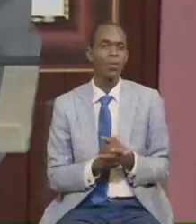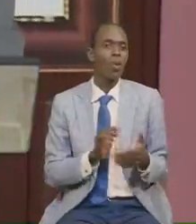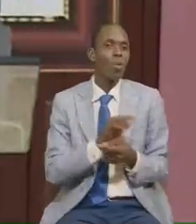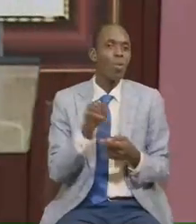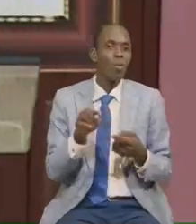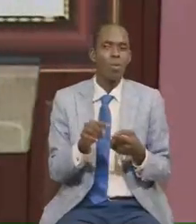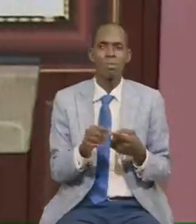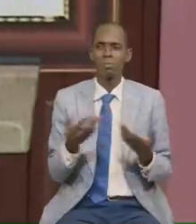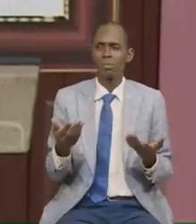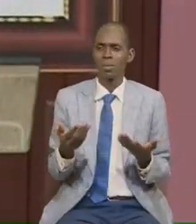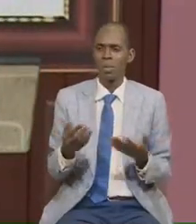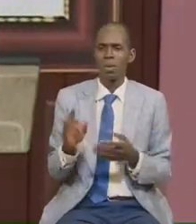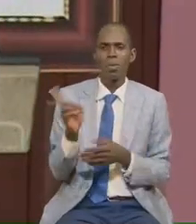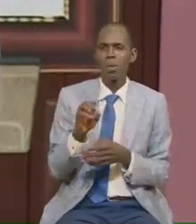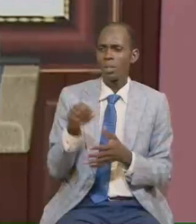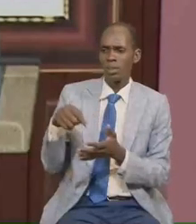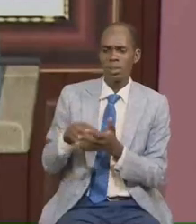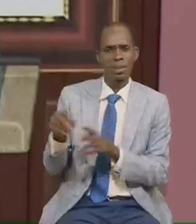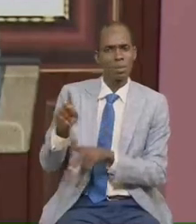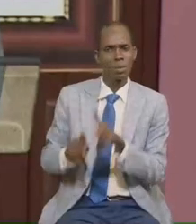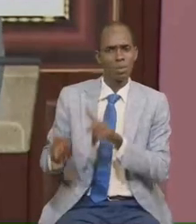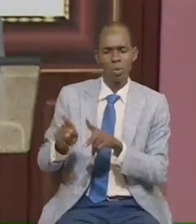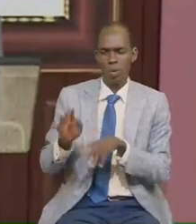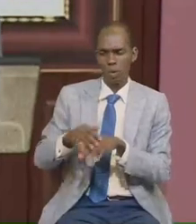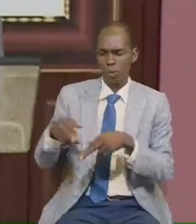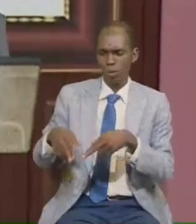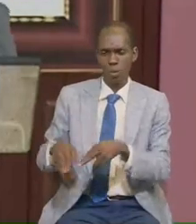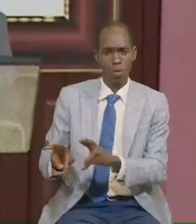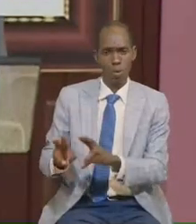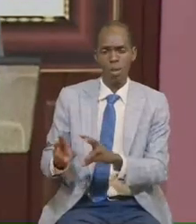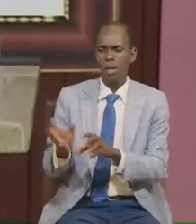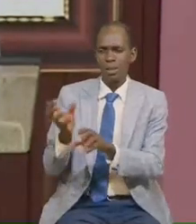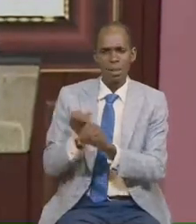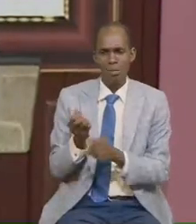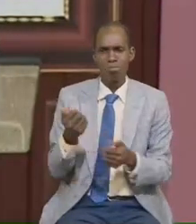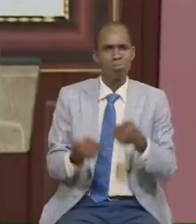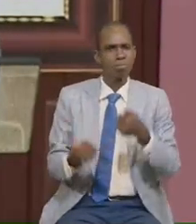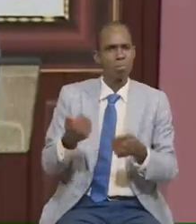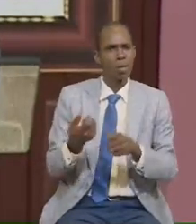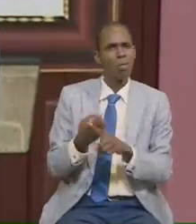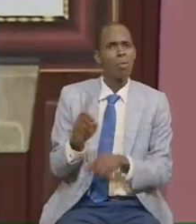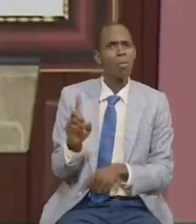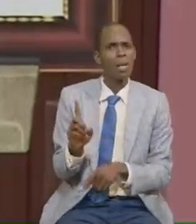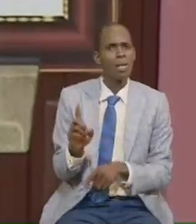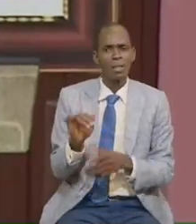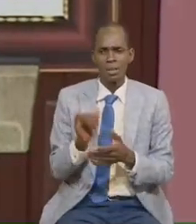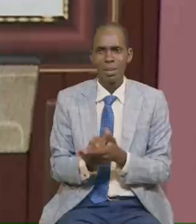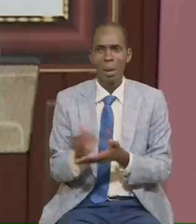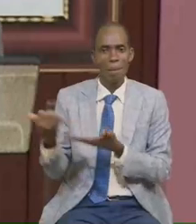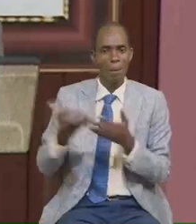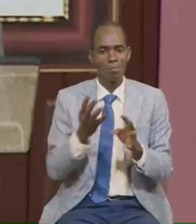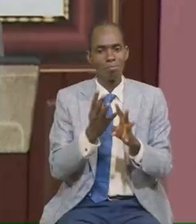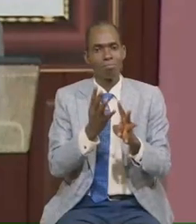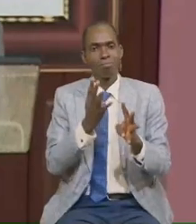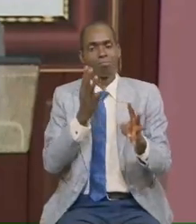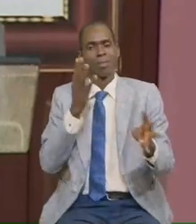alors ceux-là qui sont dans les rues là où il trouve ses véhicule et qui cause les embouteillages là est-ce que tu